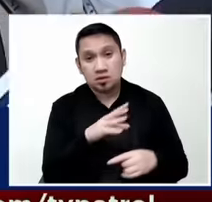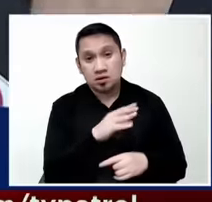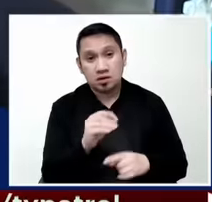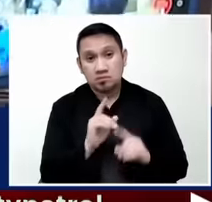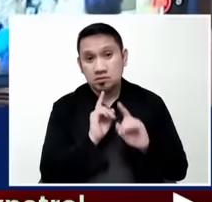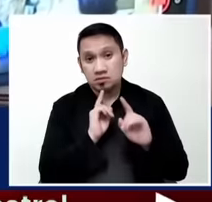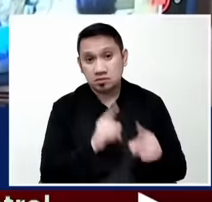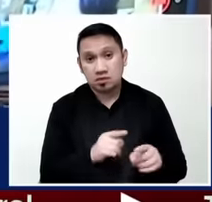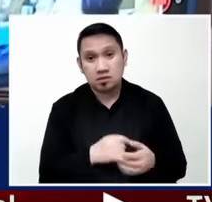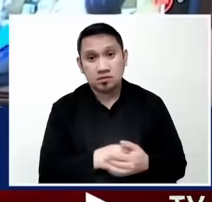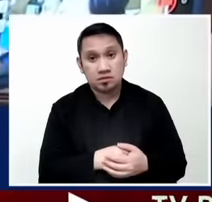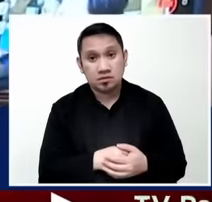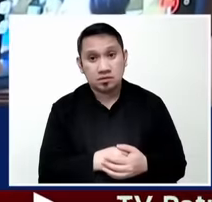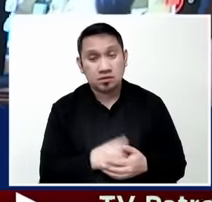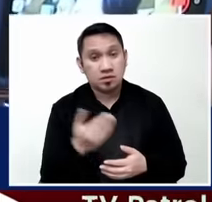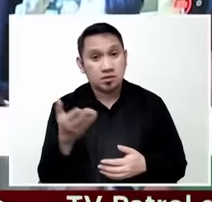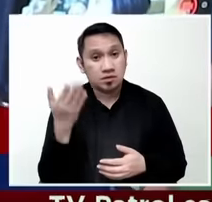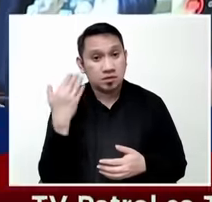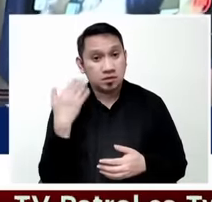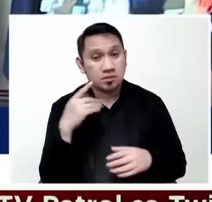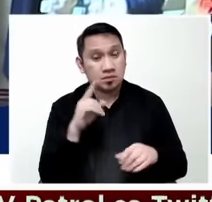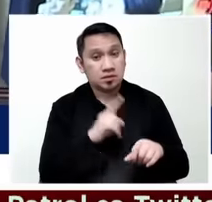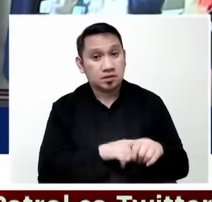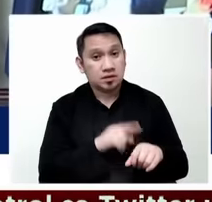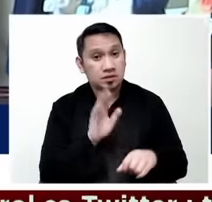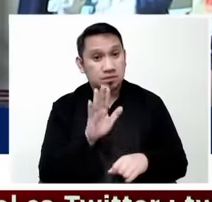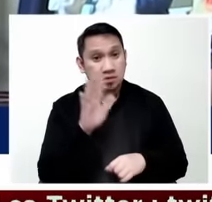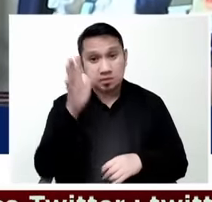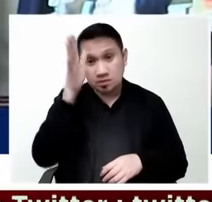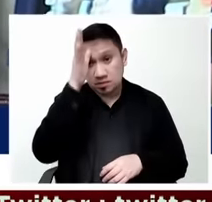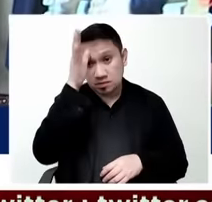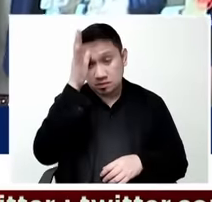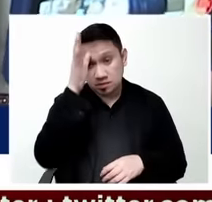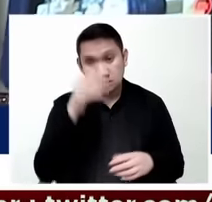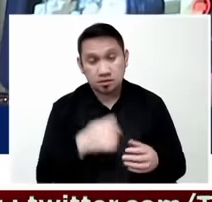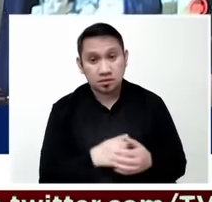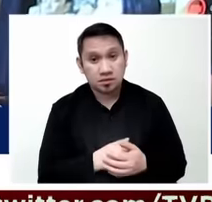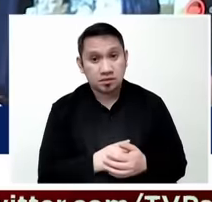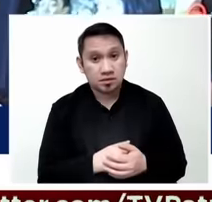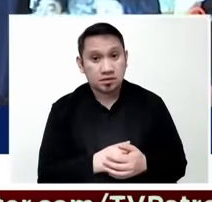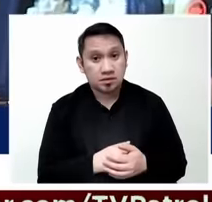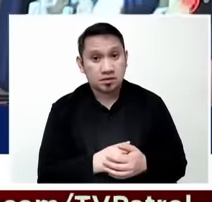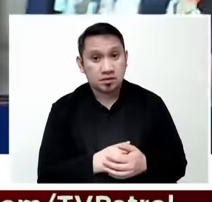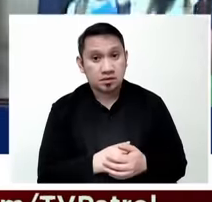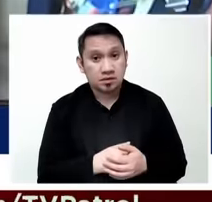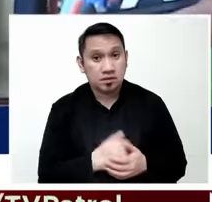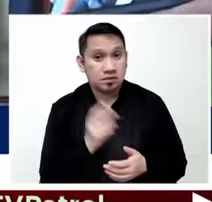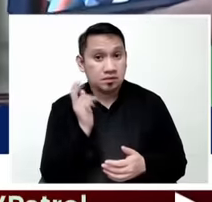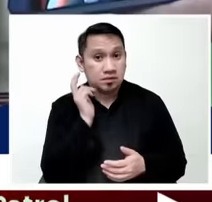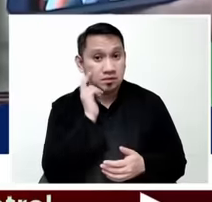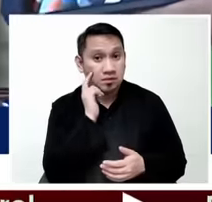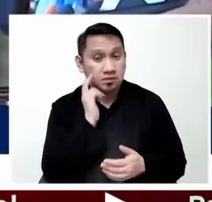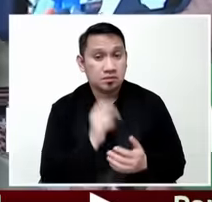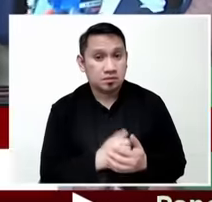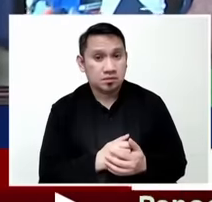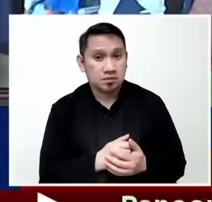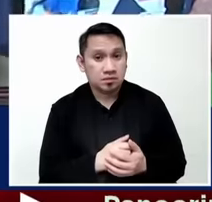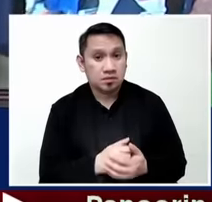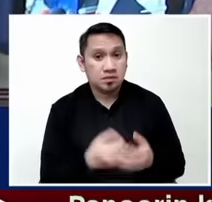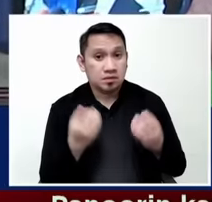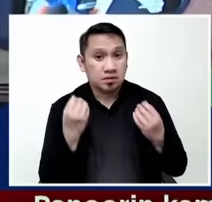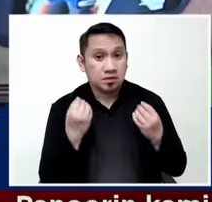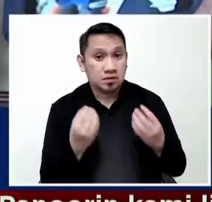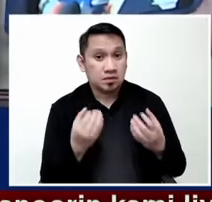Castro. In the past, sa panahon ng kanyang tatay, si dating Presidente Rodrigo Duterte, marami na kaming